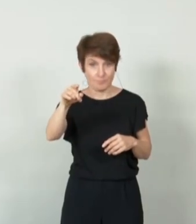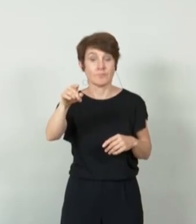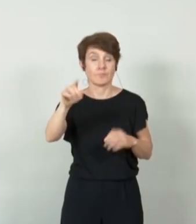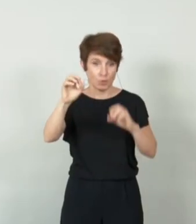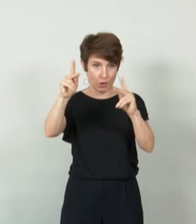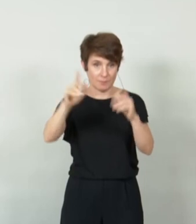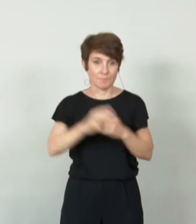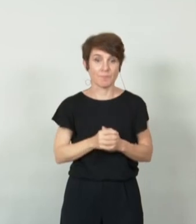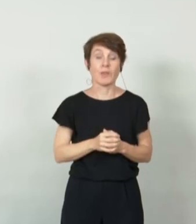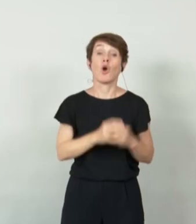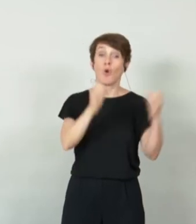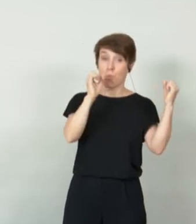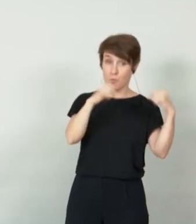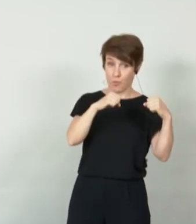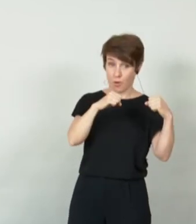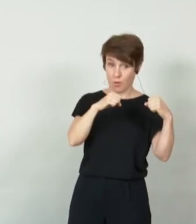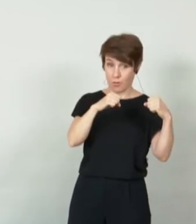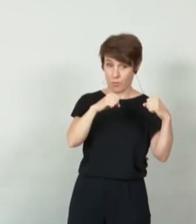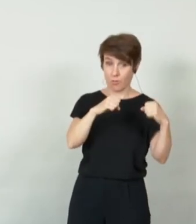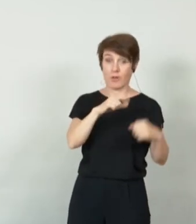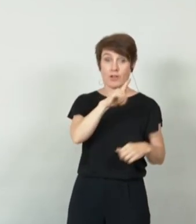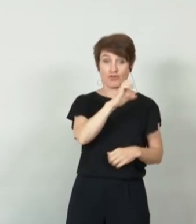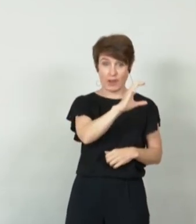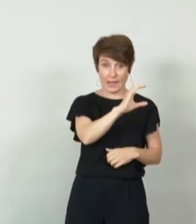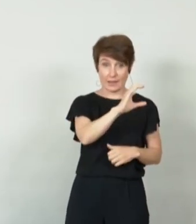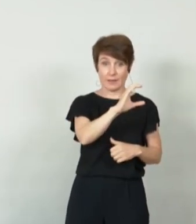ok donc qui va être pour donc j'ai